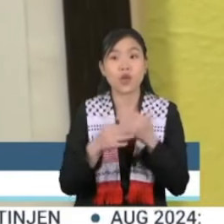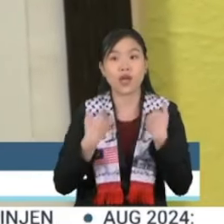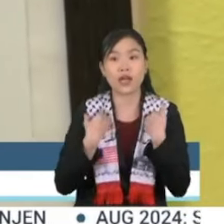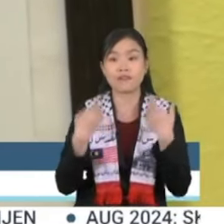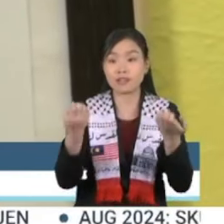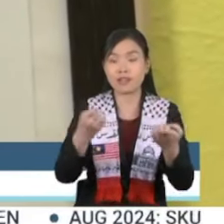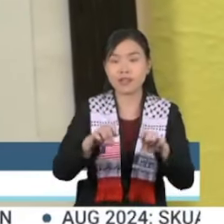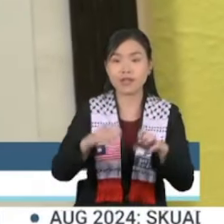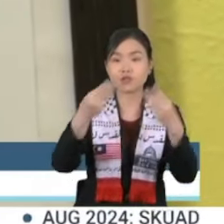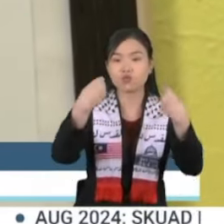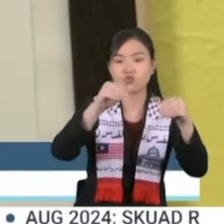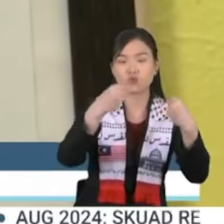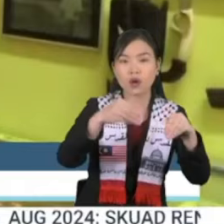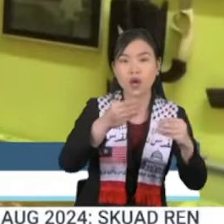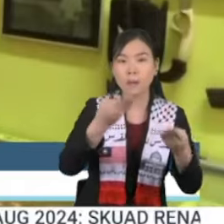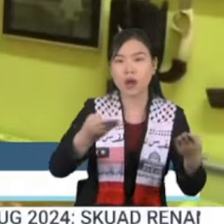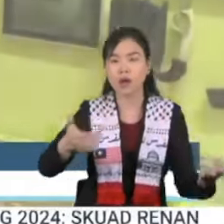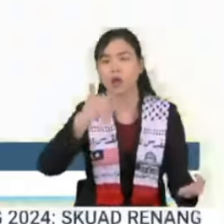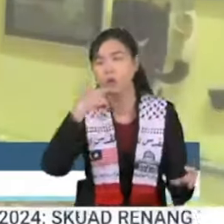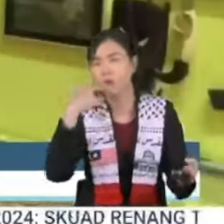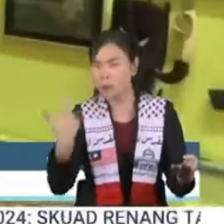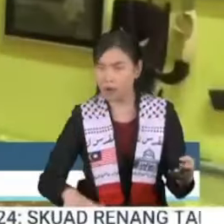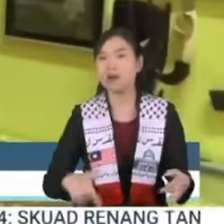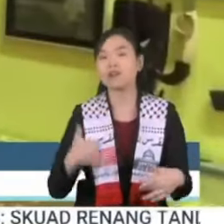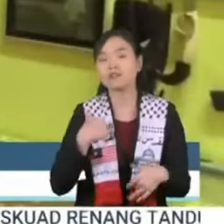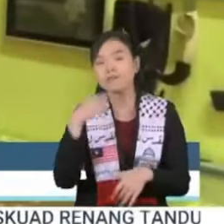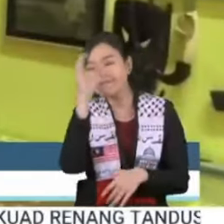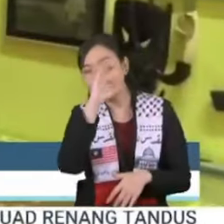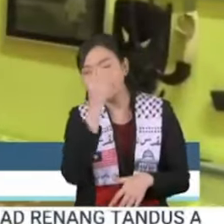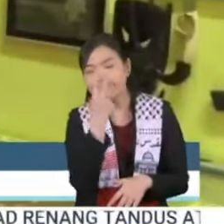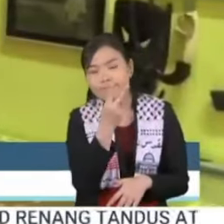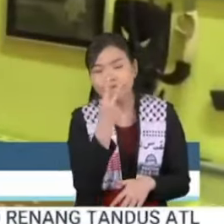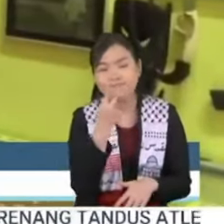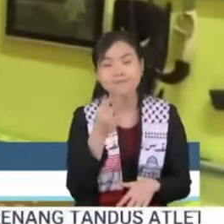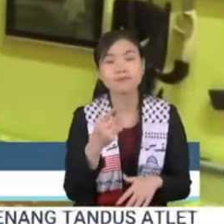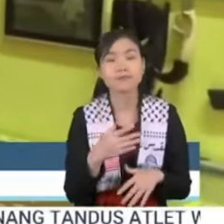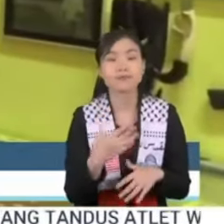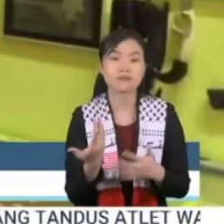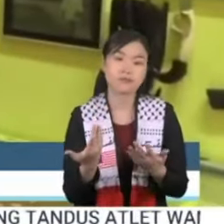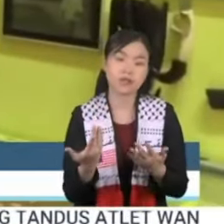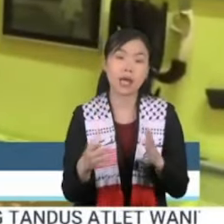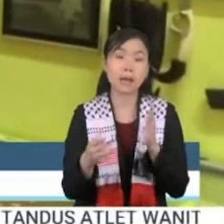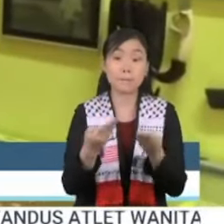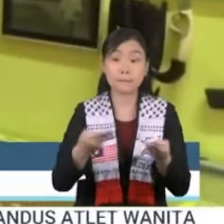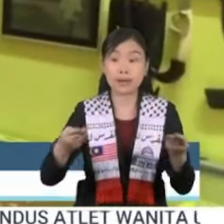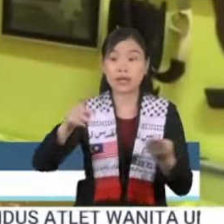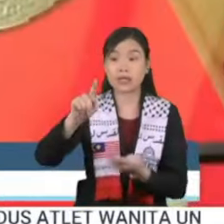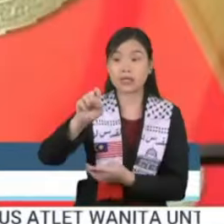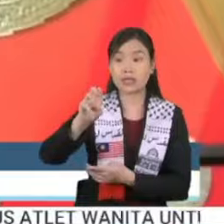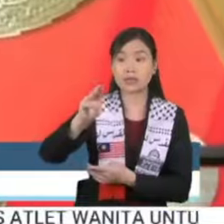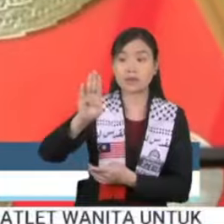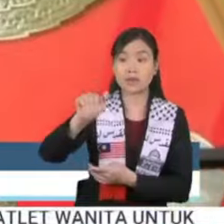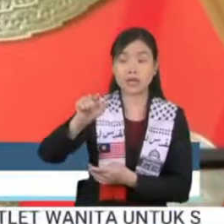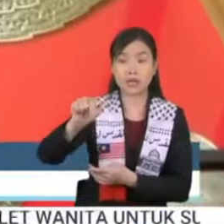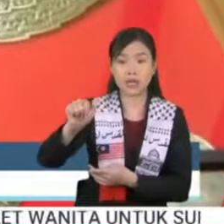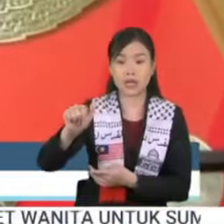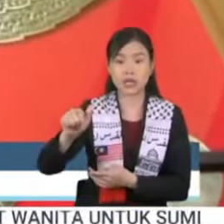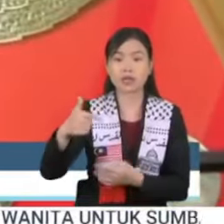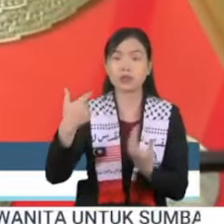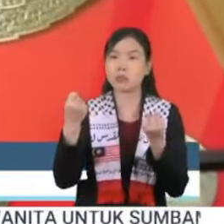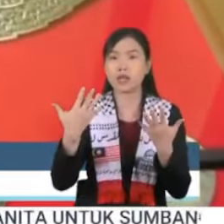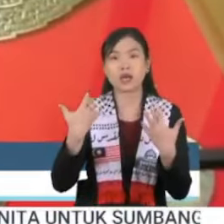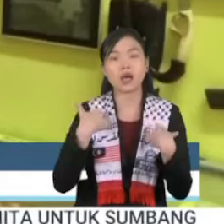jualan barang antik, saya pergilah menyelang sana. Macam barang-barang tembaga dan barang-barang orang Melayu dulu, kebanyakannya saya dapat